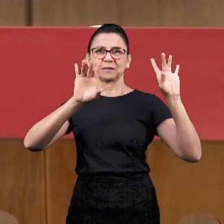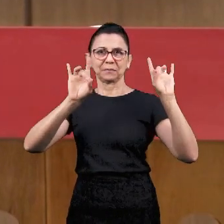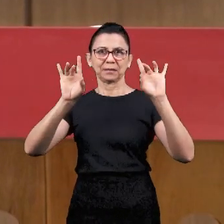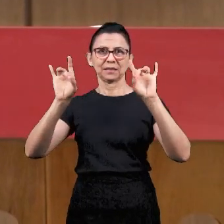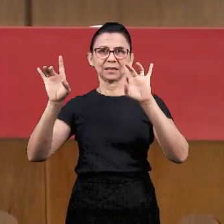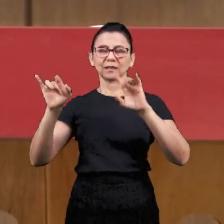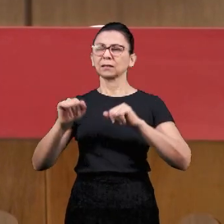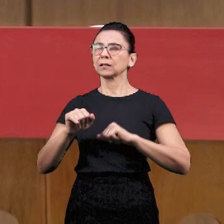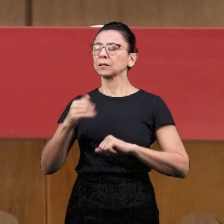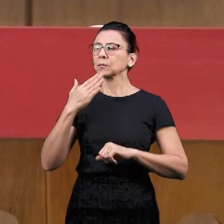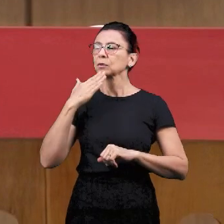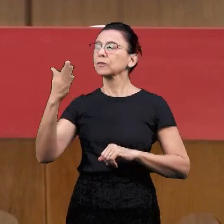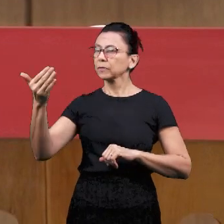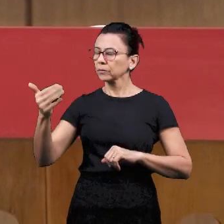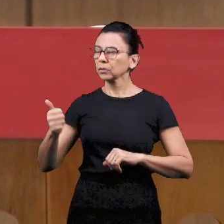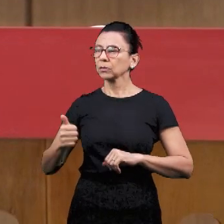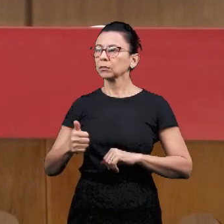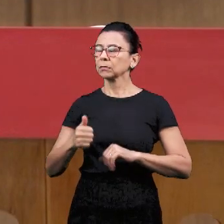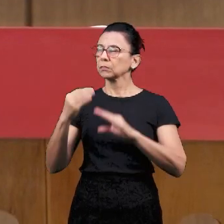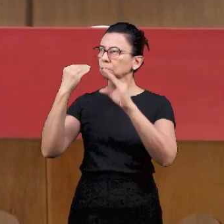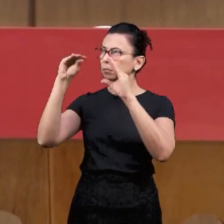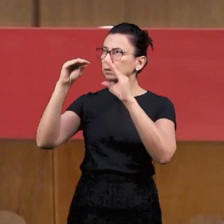pouvez afficher ici.